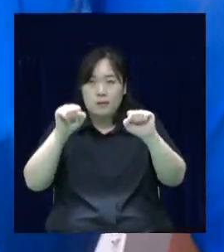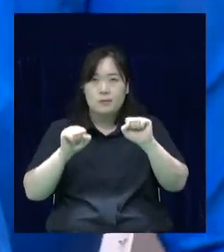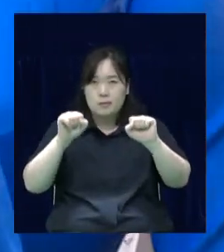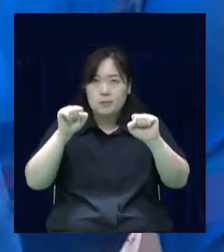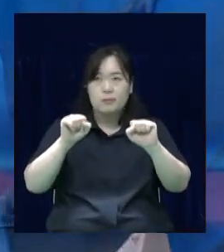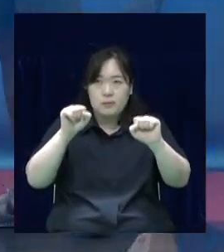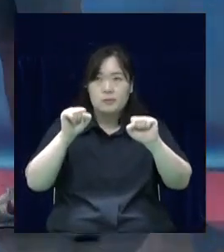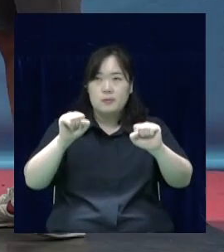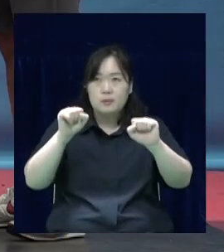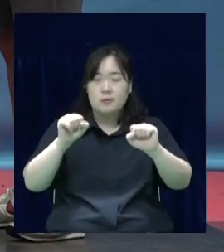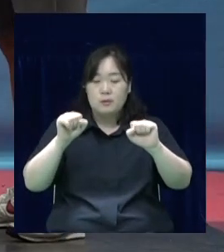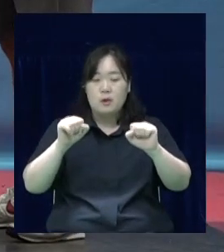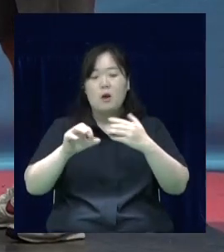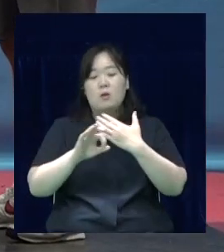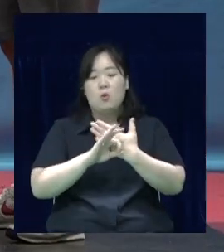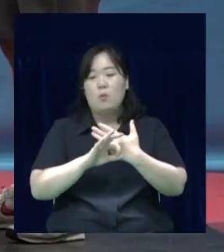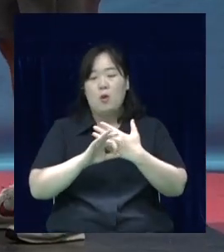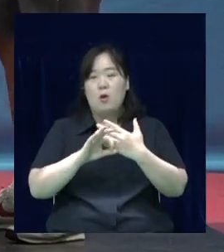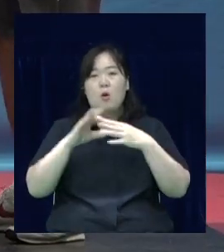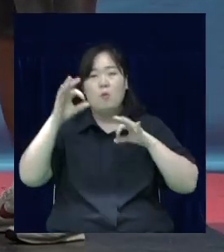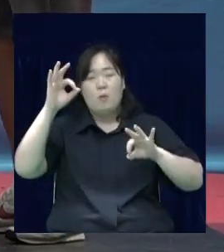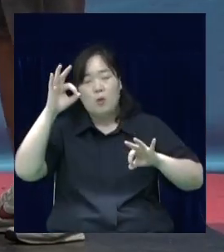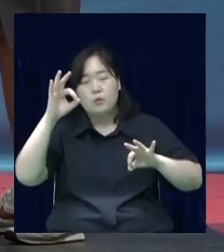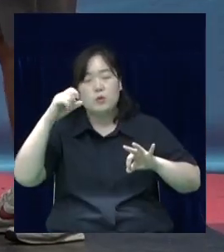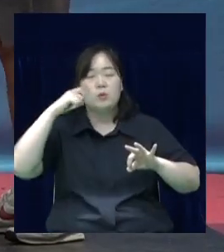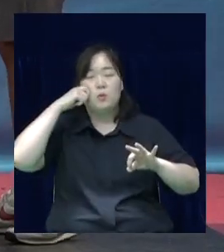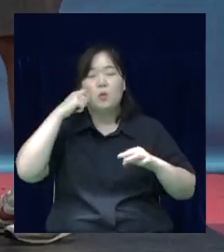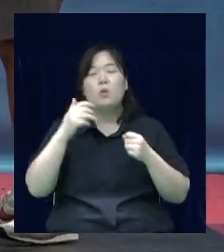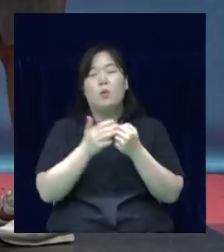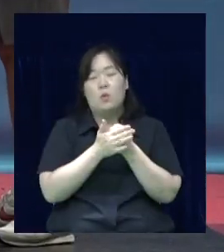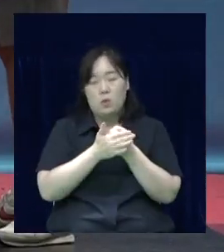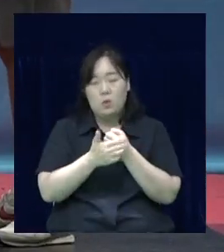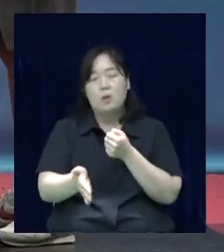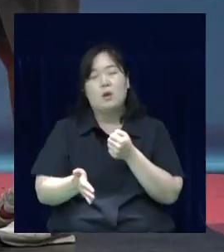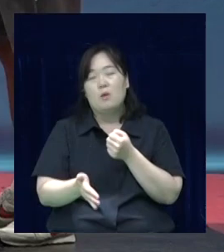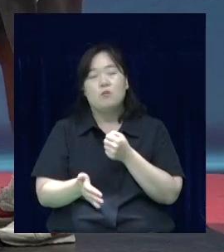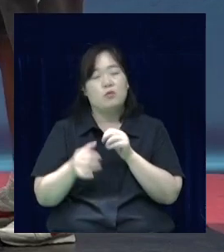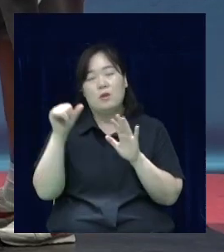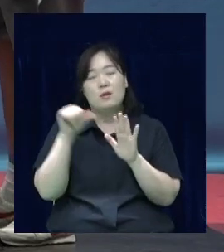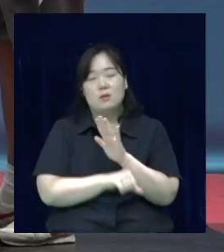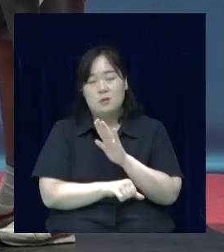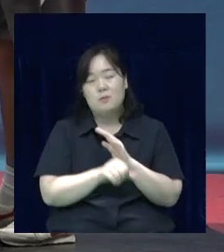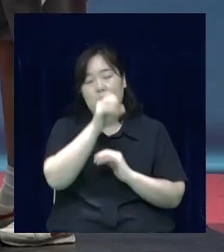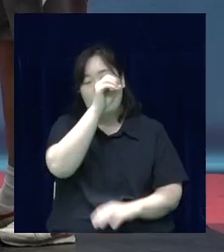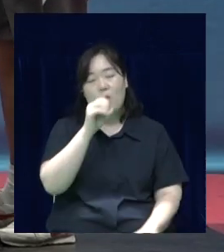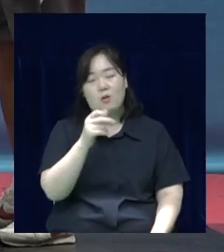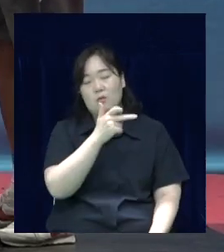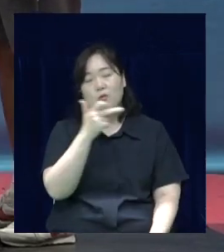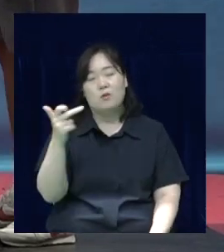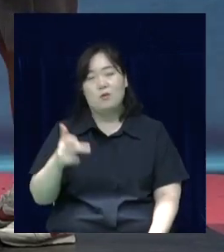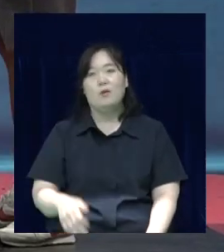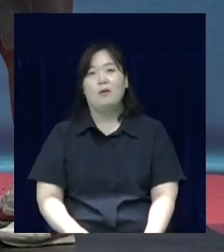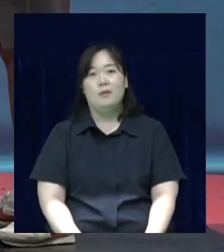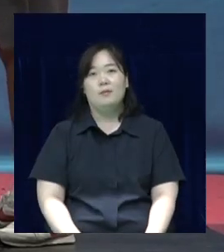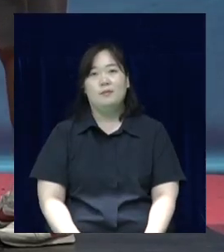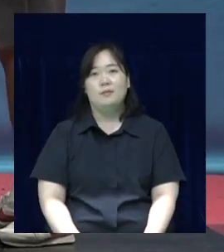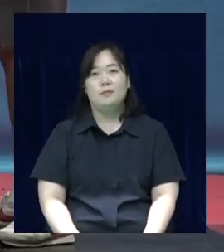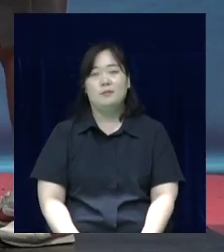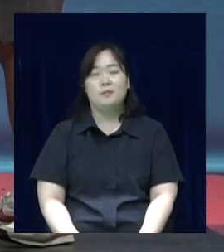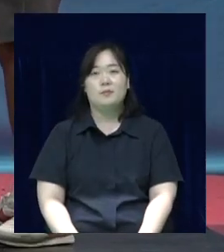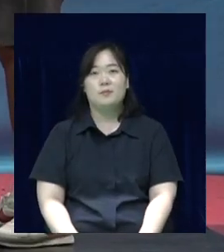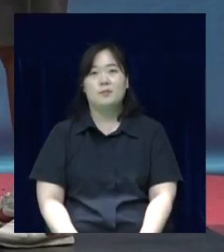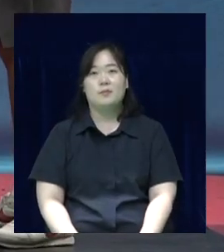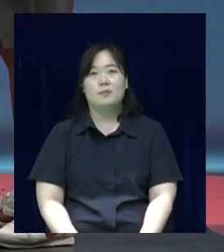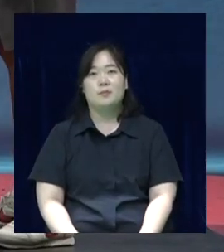수가 없습니다. 아 그렇죠. 예. 컨트롤이 굉장히 좀 불리할 수밖에 없는 상황. 자 그런 부분들을 또 앞서 박정우 선수가 좀 보여줬던 것